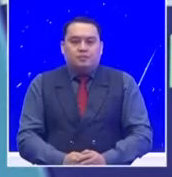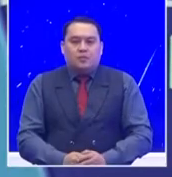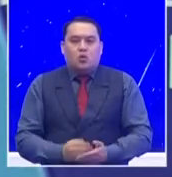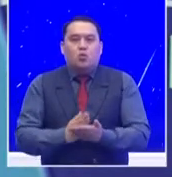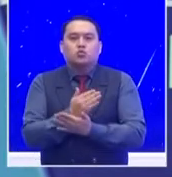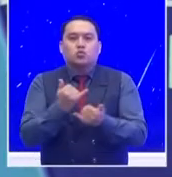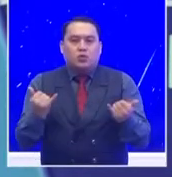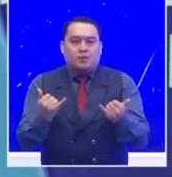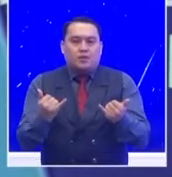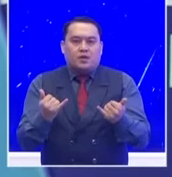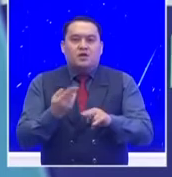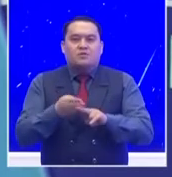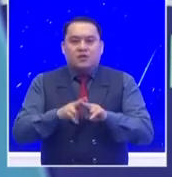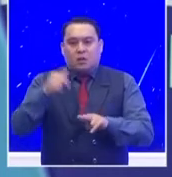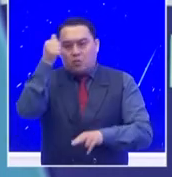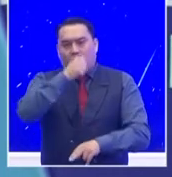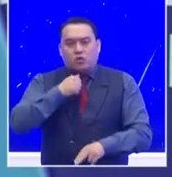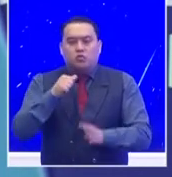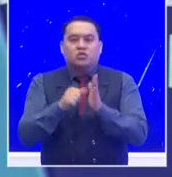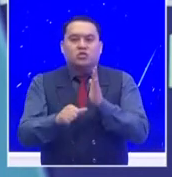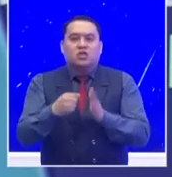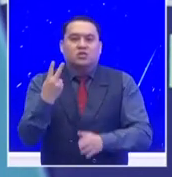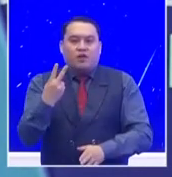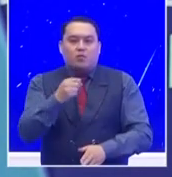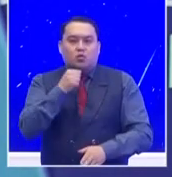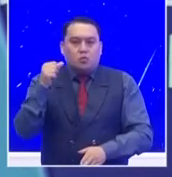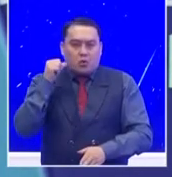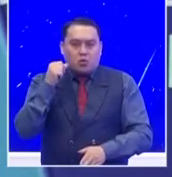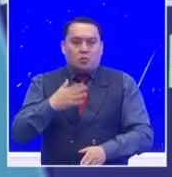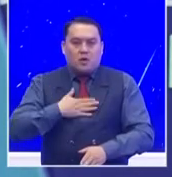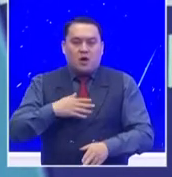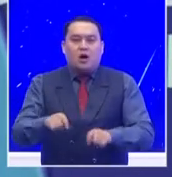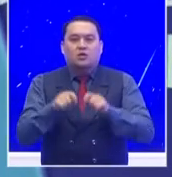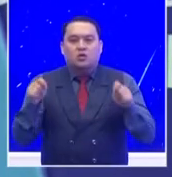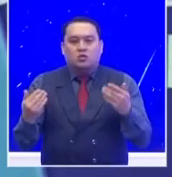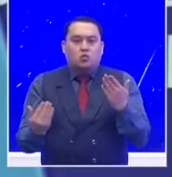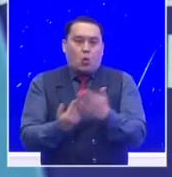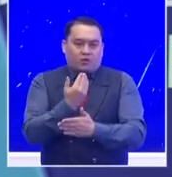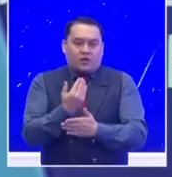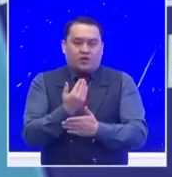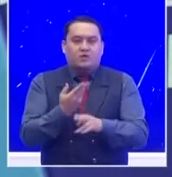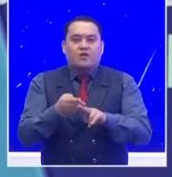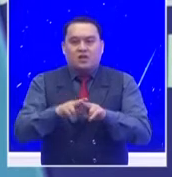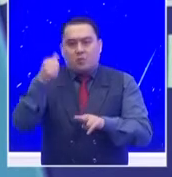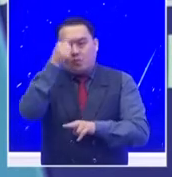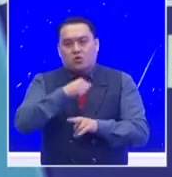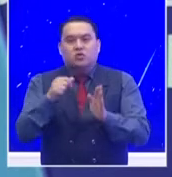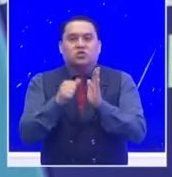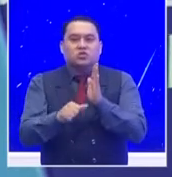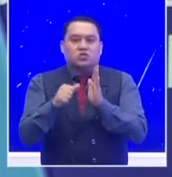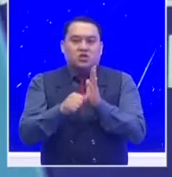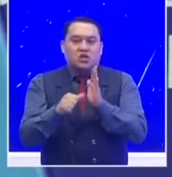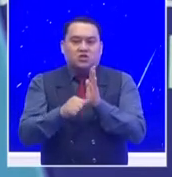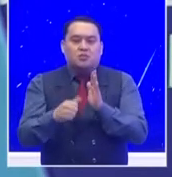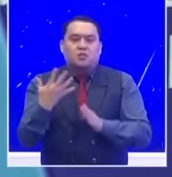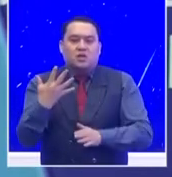услуги. И в этом году 62, в прошлом году мы открыли новых объекта. И в этом году более